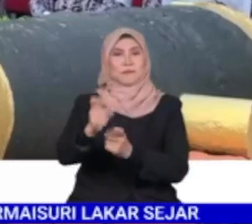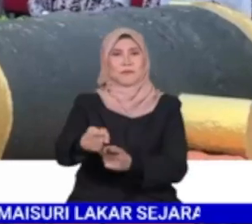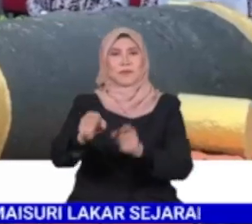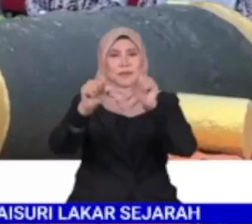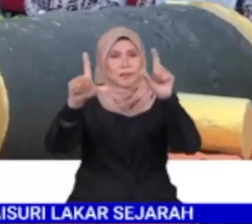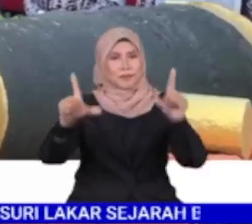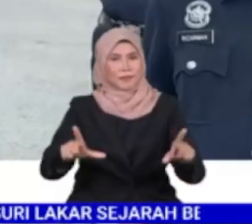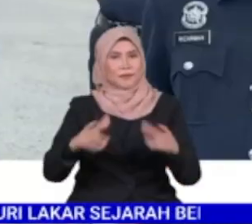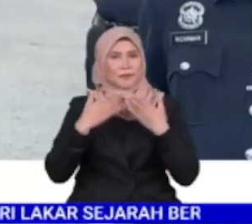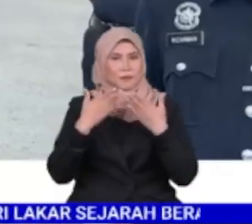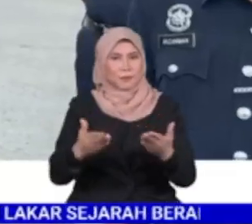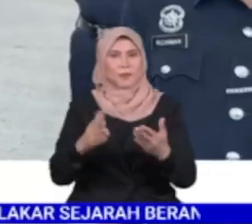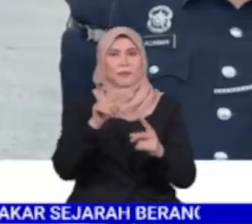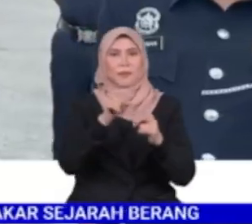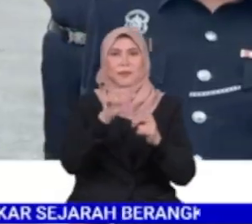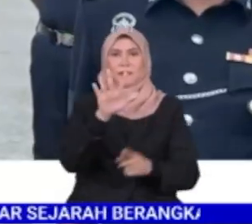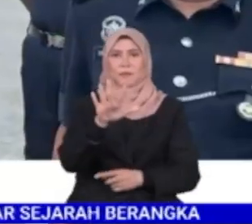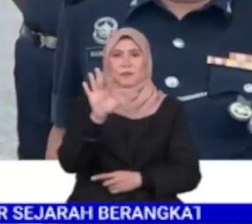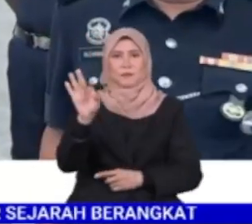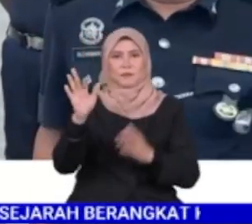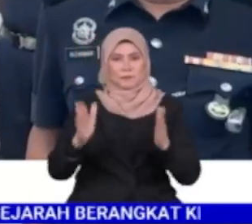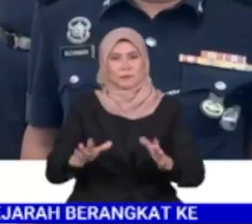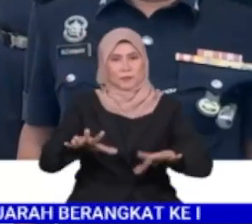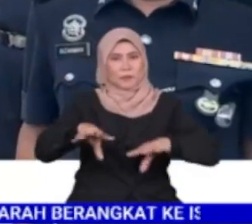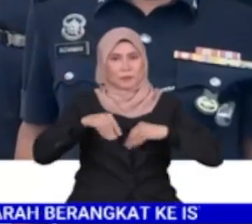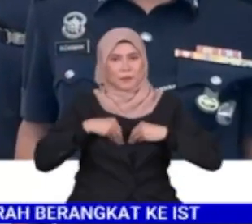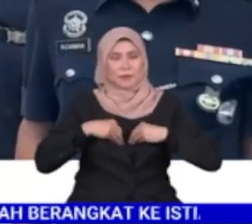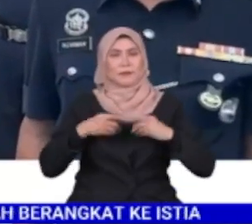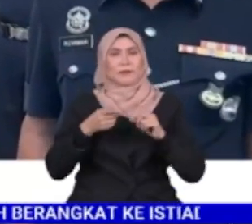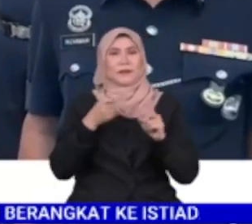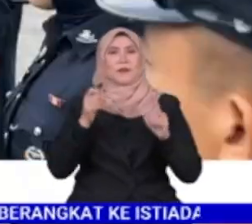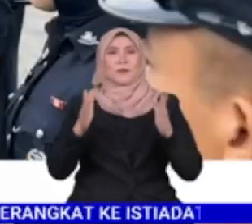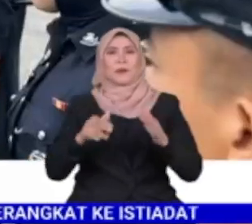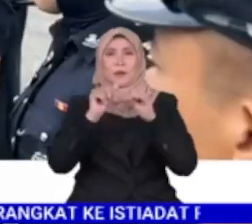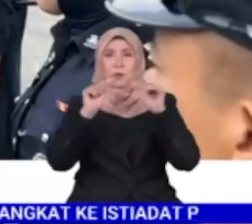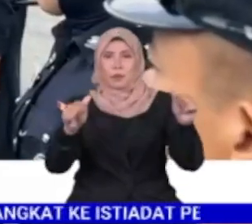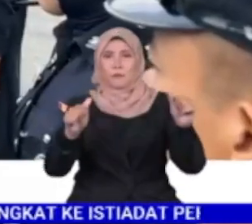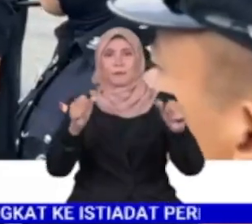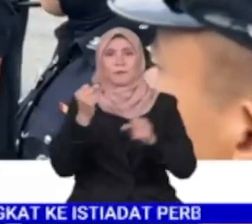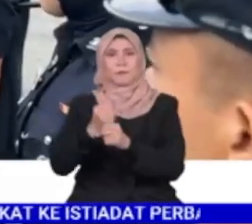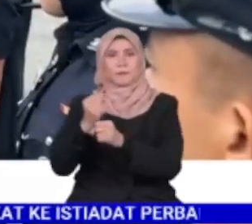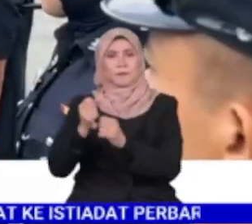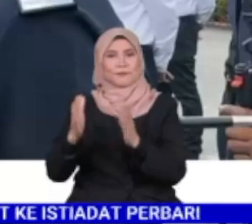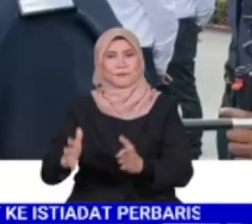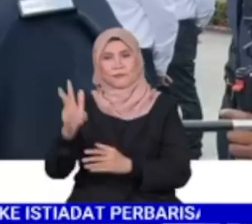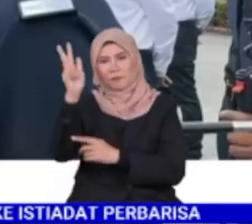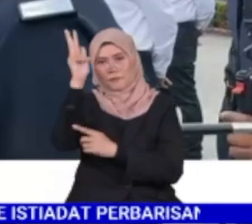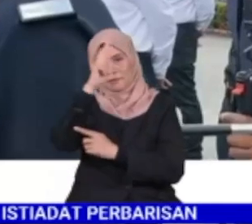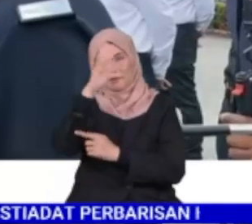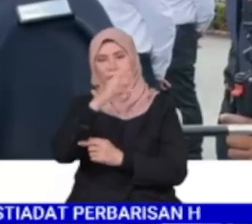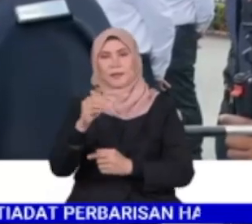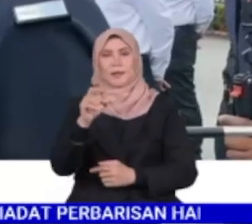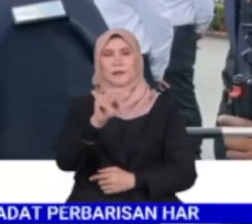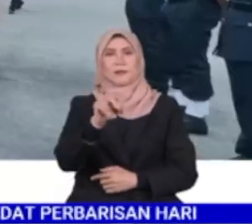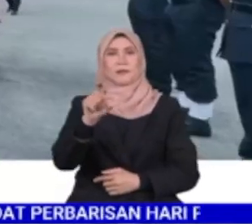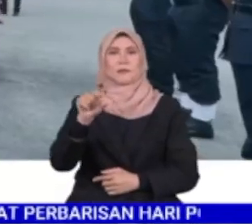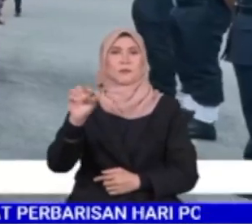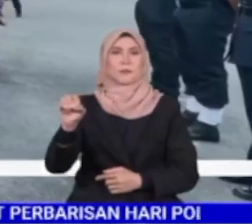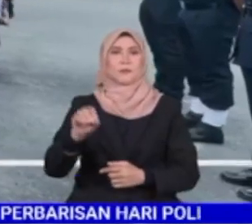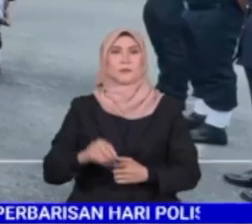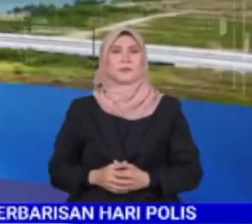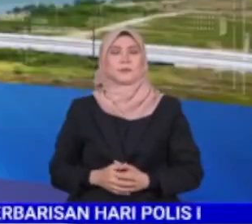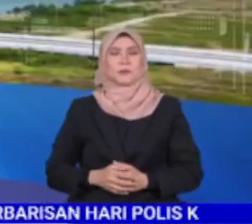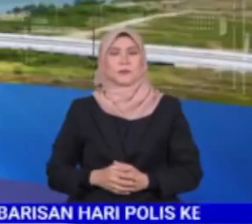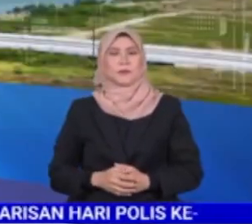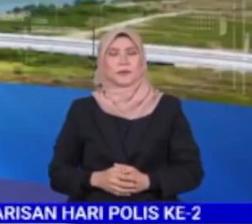penghargaan kepada 59 penerima terdiri dari pada orang kaki tangan kerajaan dan badan bukan kerajaan